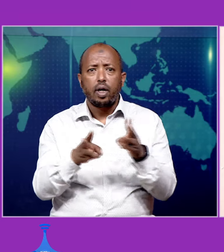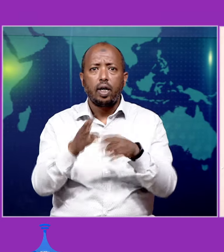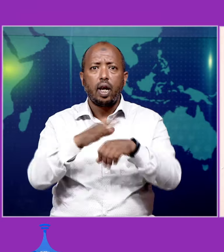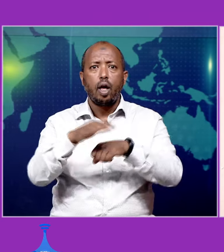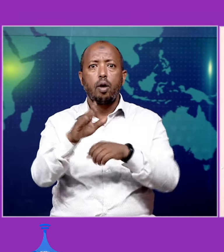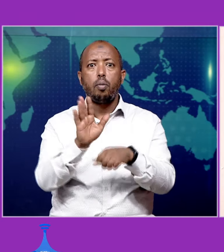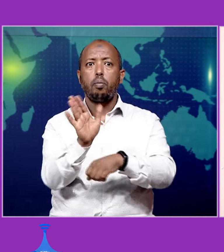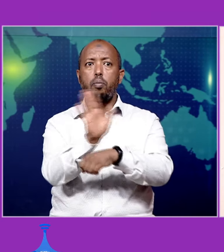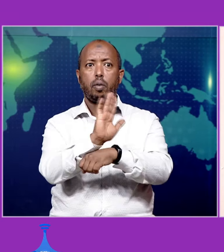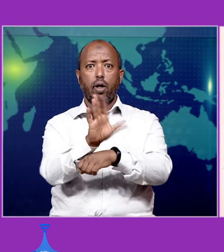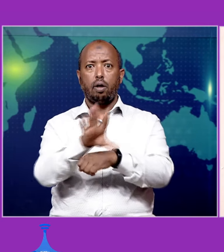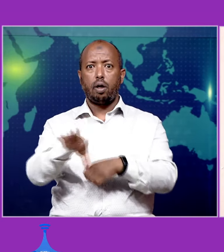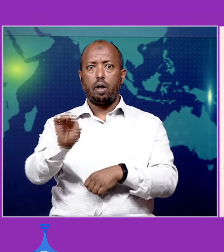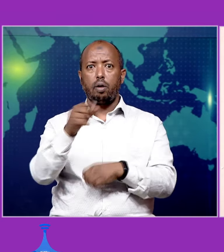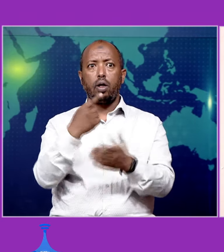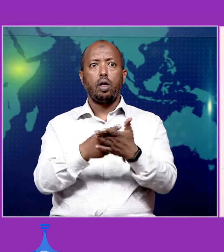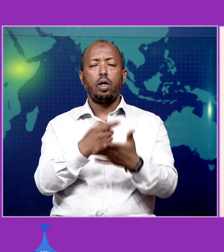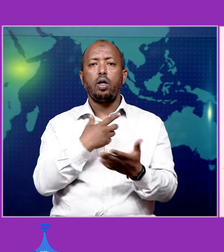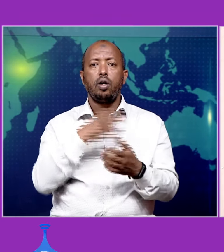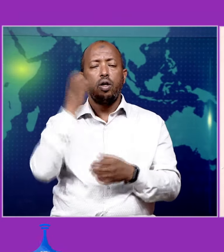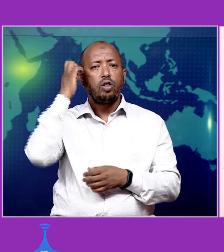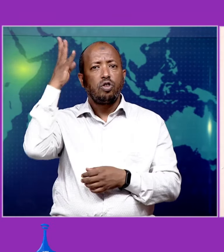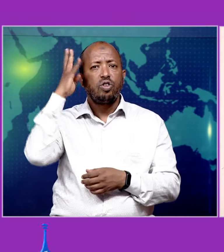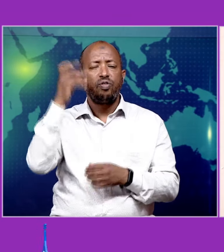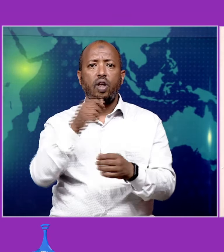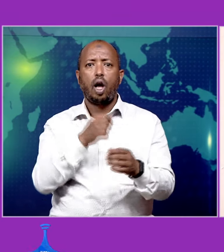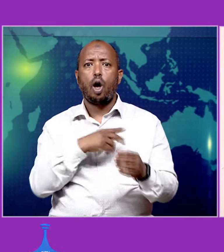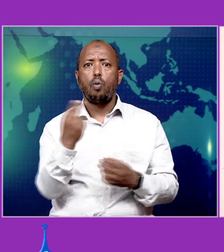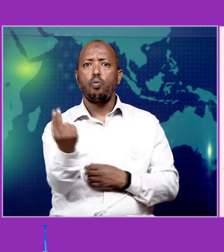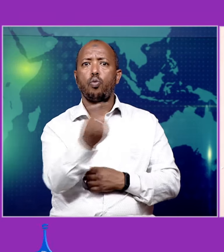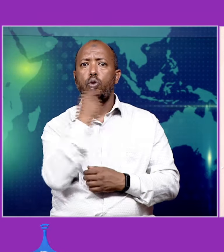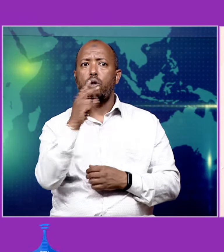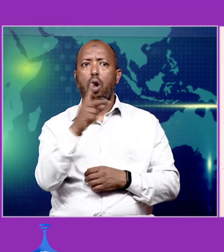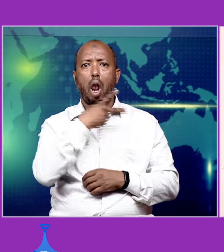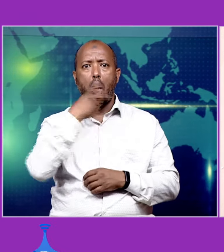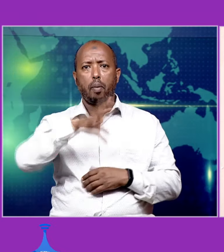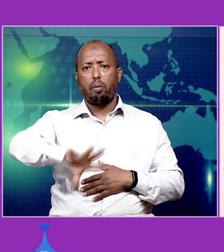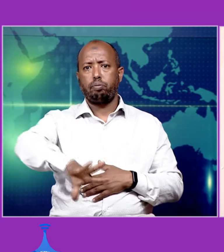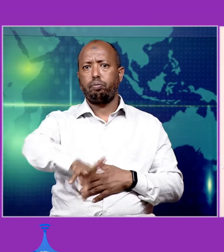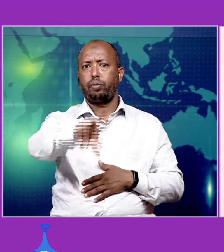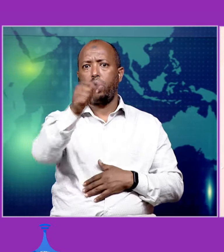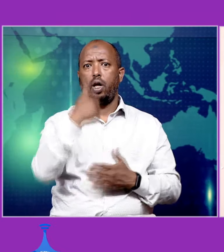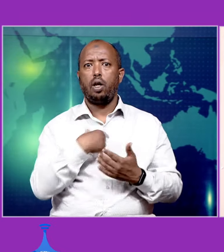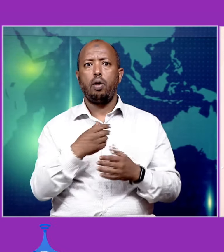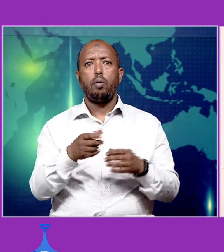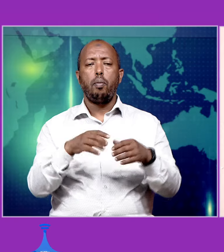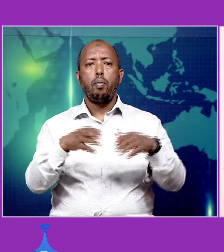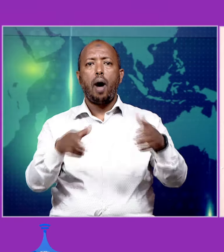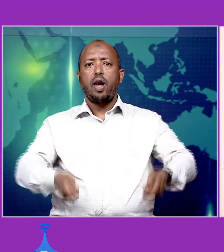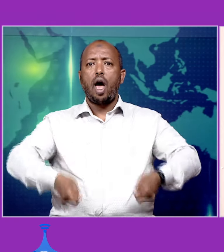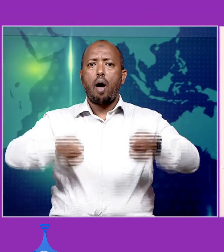Yamigang Makina, Bazis and Fanga Nazarafi Budin, Izarafan, Madavarioch, Wardo,